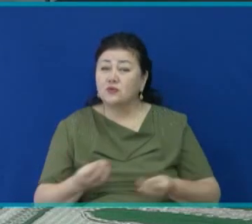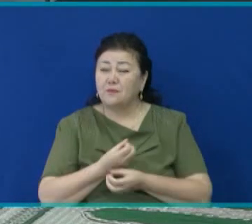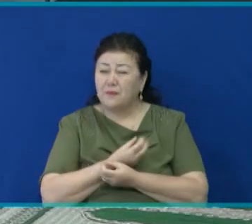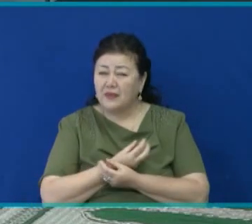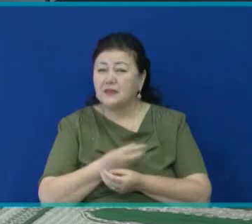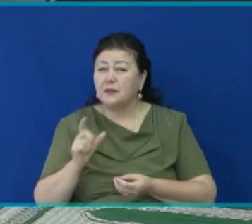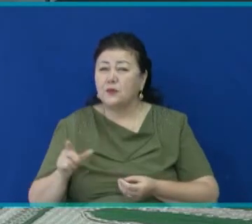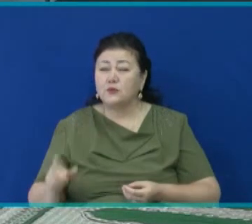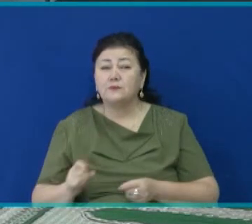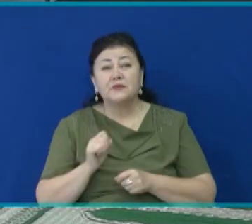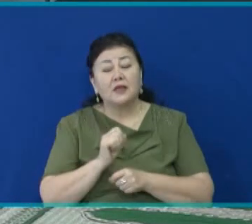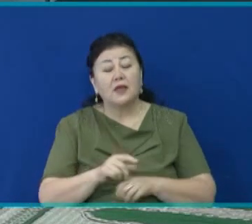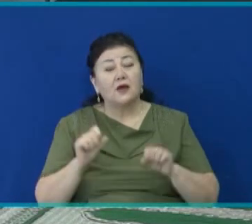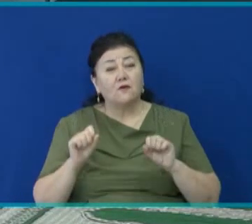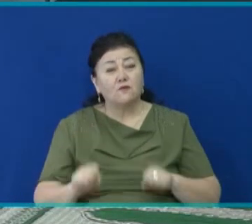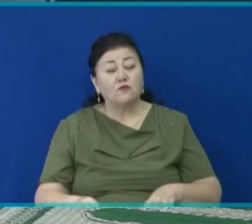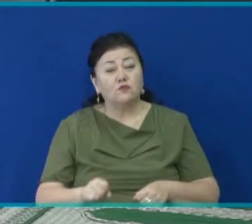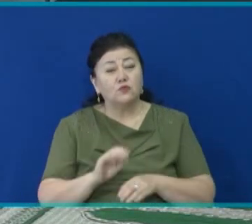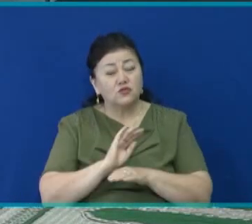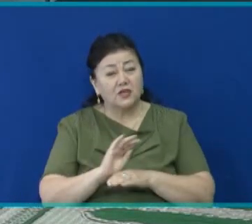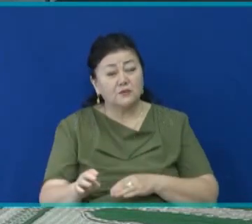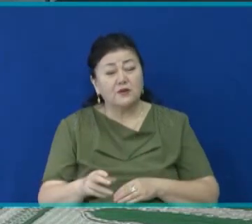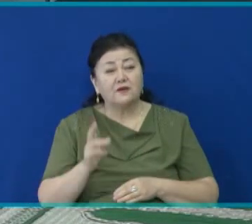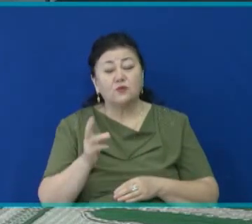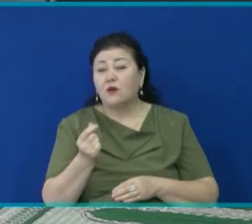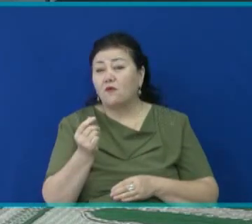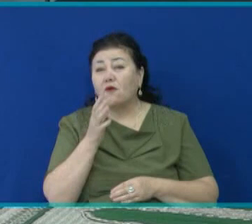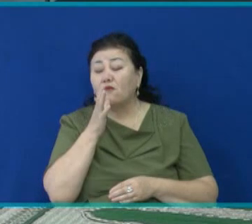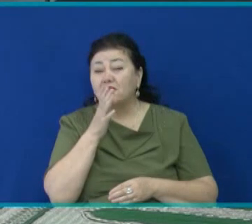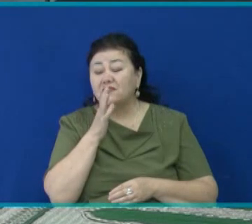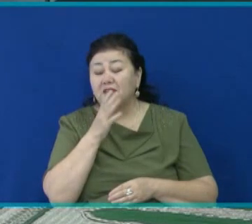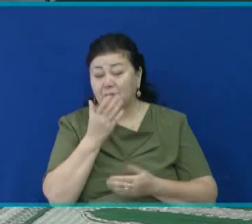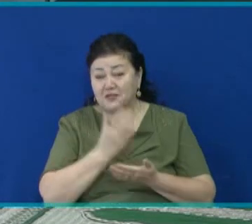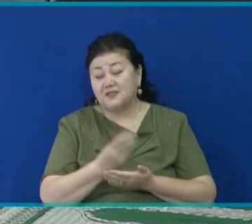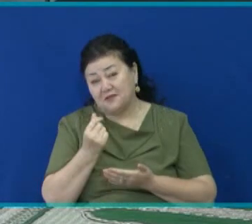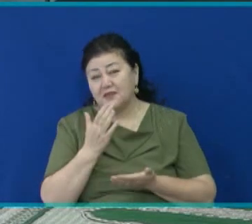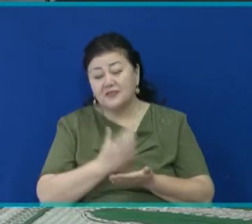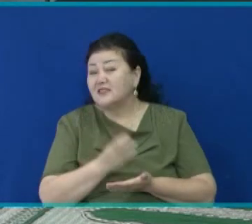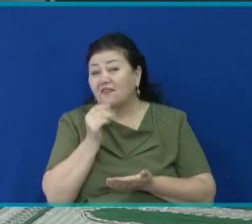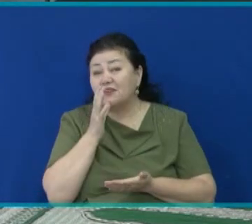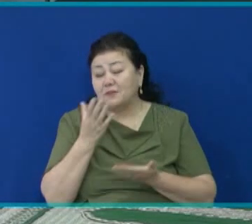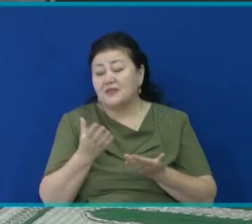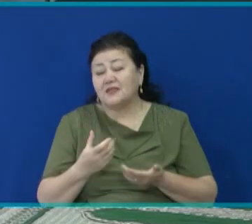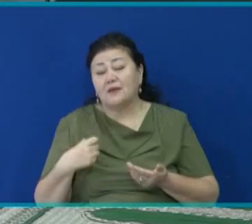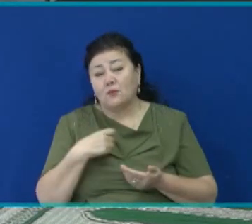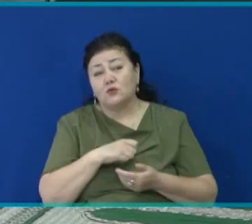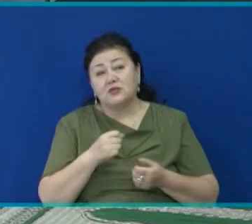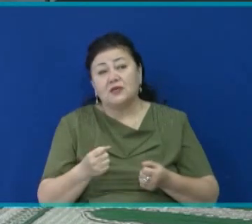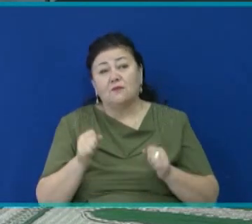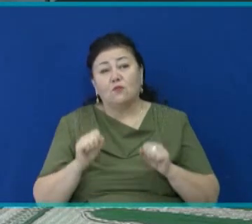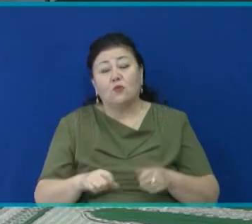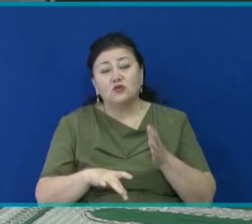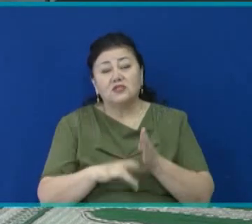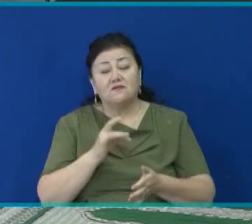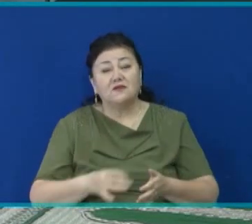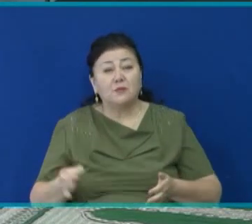Заявку могут оставить те, у кого нет времени на жертвоприношение или у кого есть трудности с его организацией. Например, там можно выбрать область